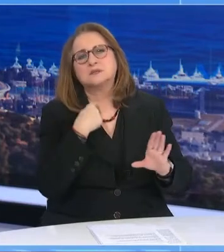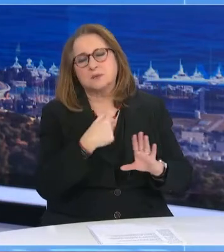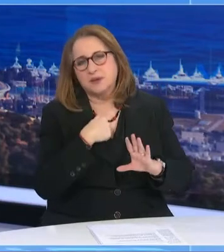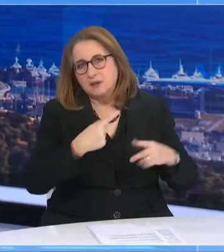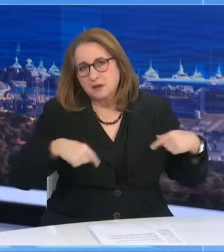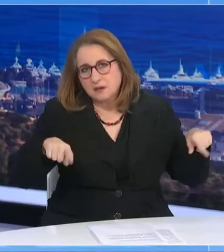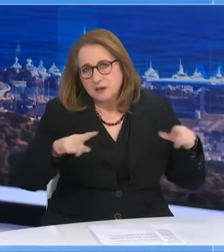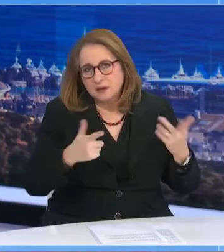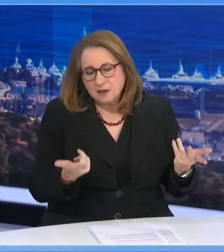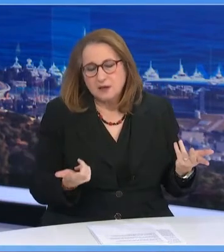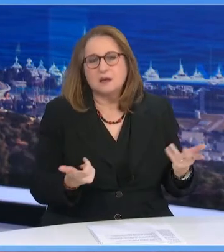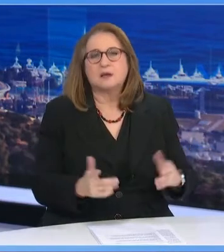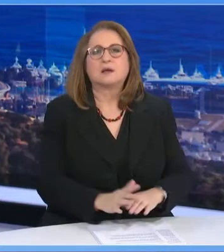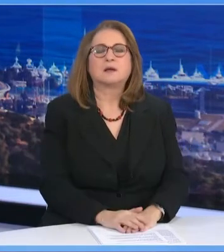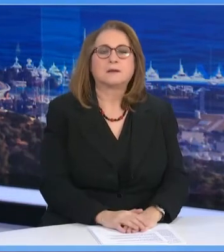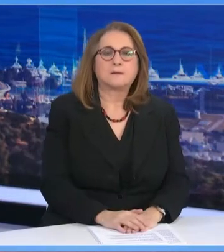ενώ